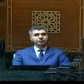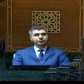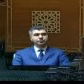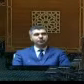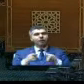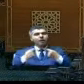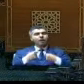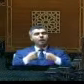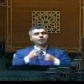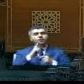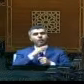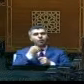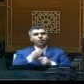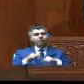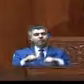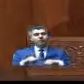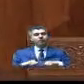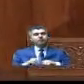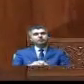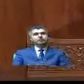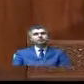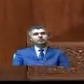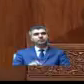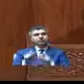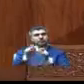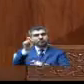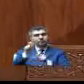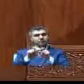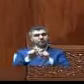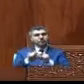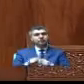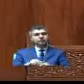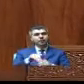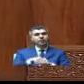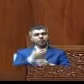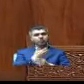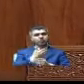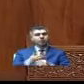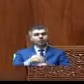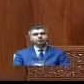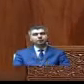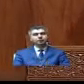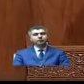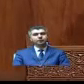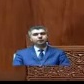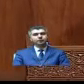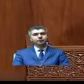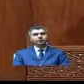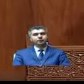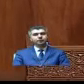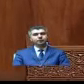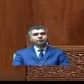السيد رئيس الحكومة، السادة الوزراء، السيدات وزيرات، السادة المستشارين المحترمين،